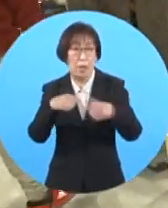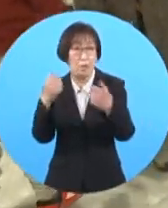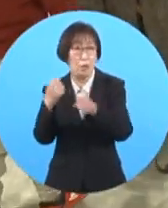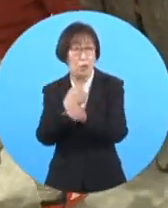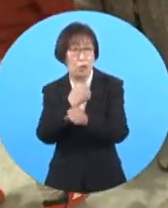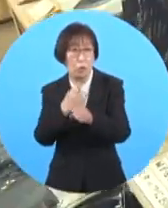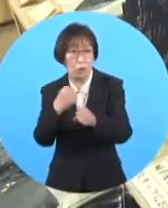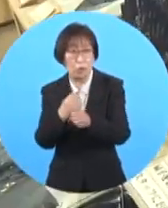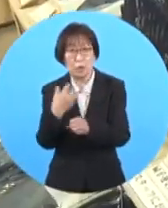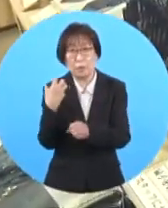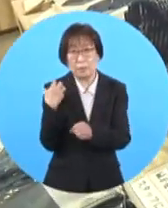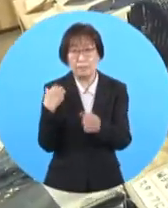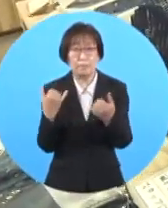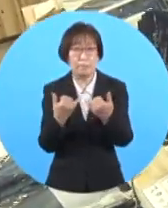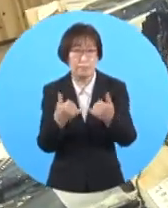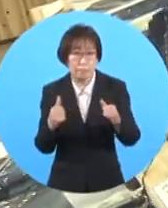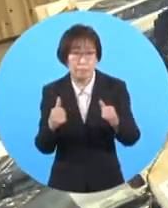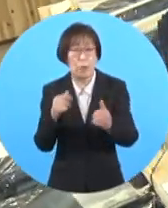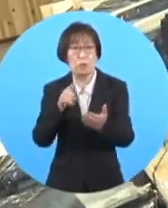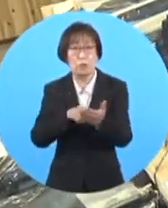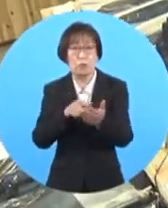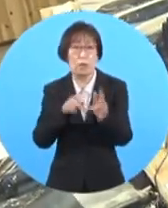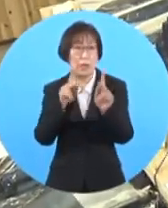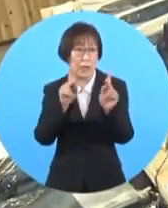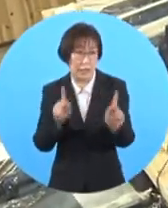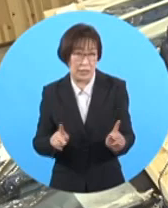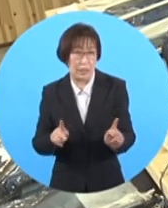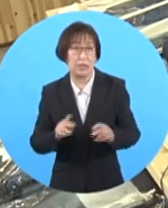担い手不足が課題となっています。